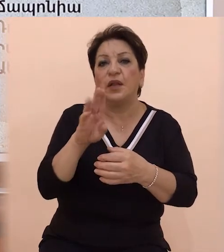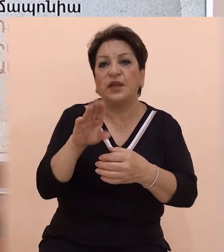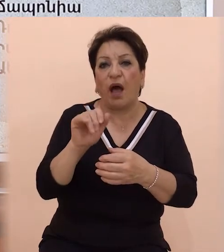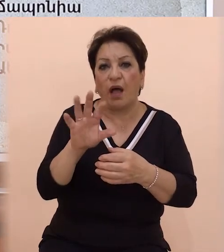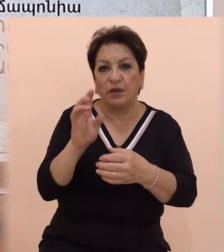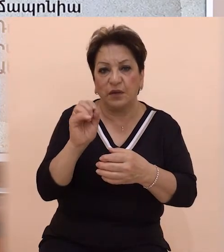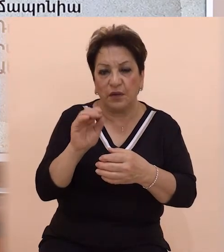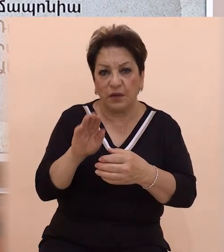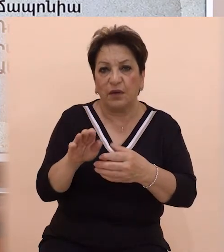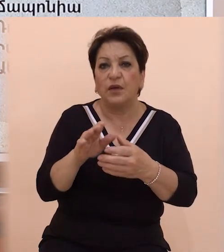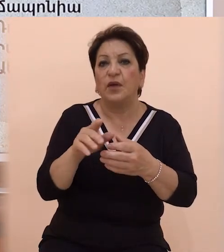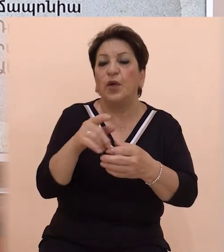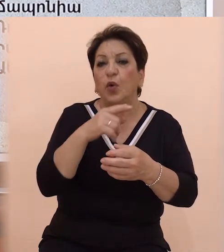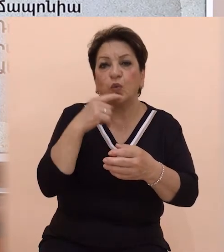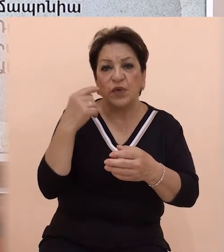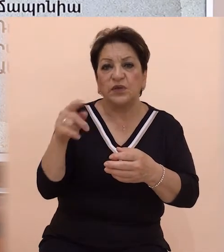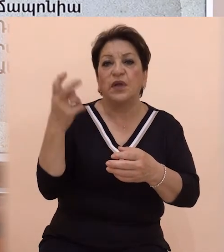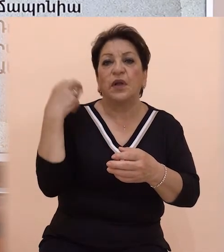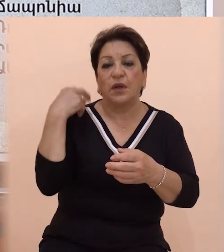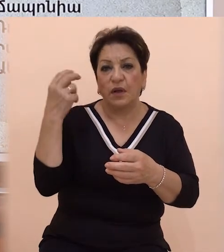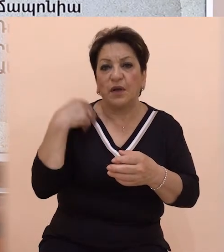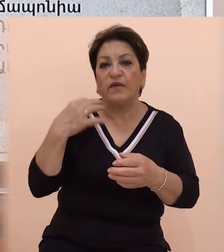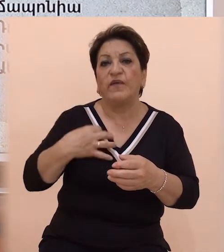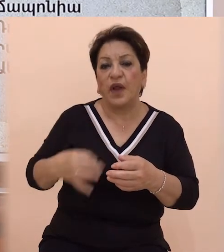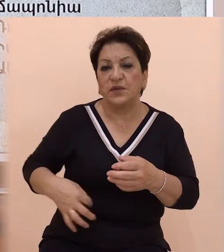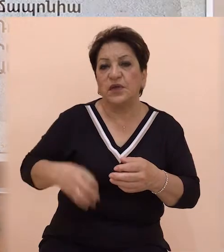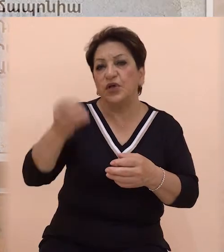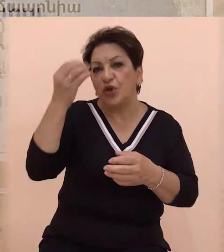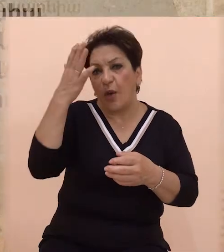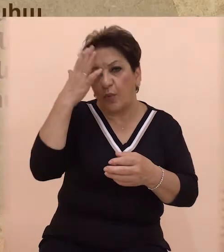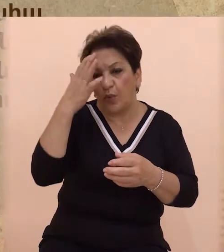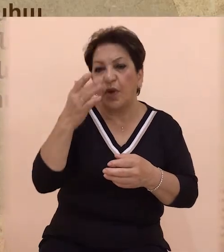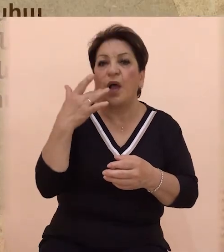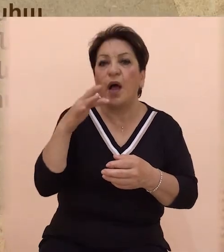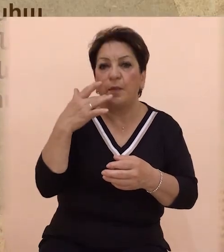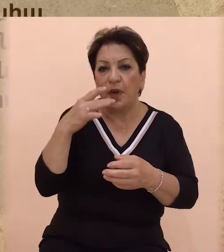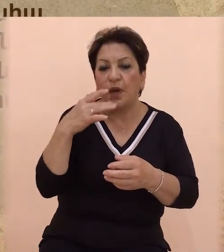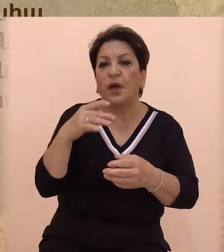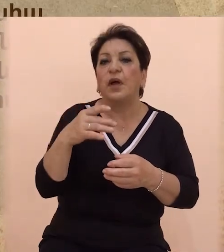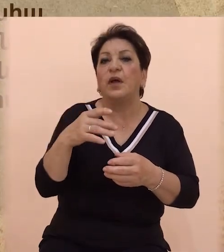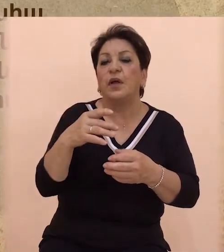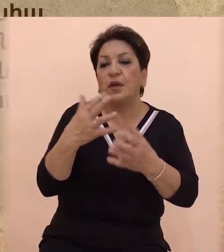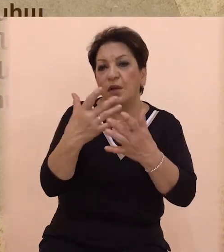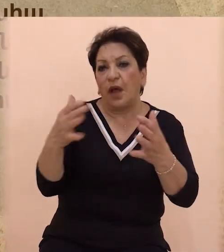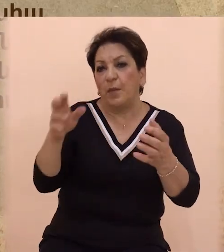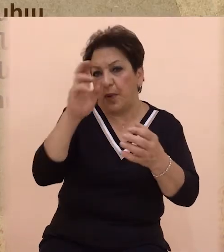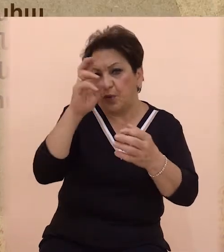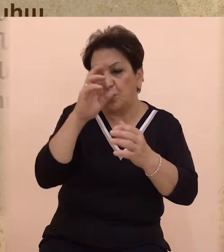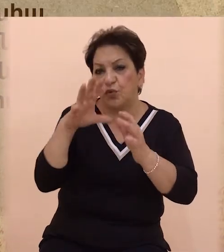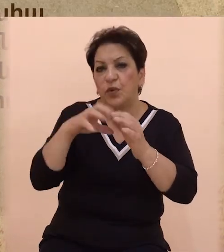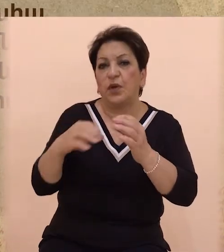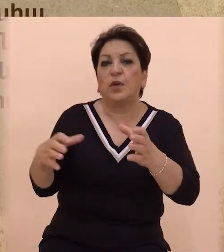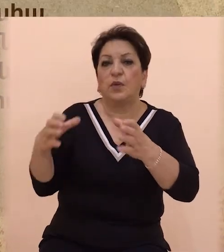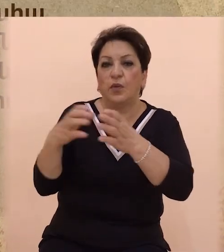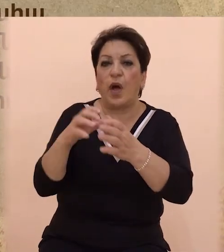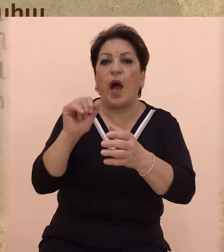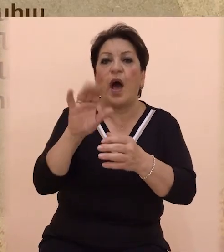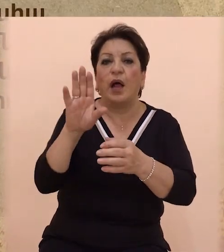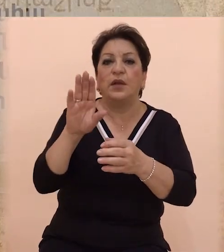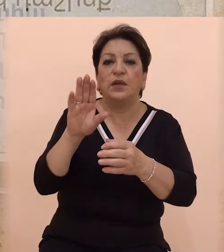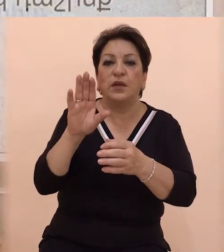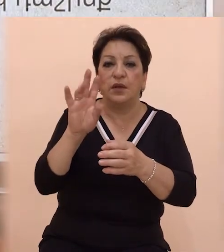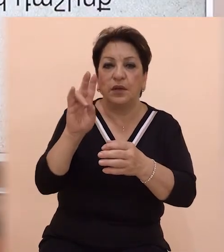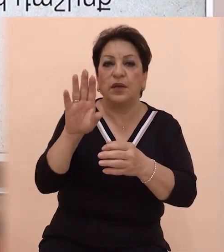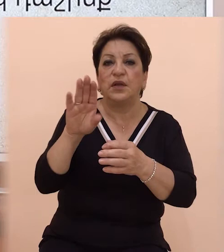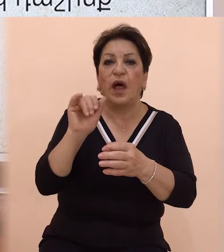մեծ բրիտանյայի, Հուսաստանի, վրանսիայի, ճապոնյայի, ամնի և մի շարկ այլ պետություների մասնացությամբ։